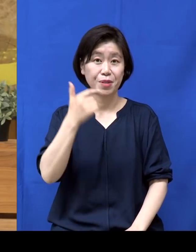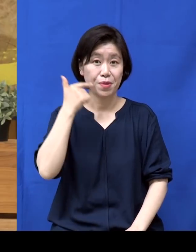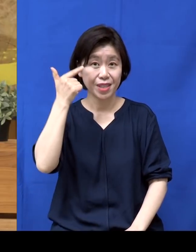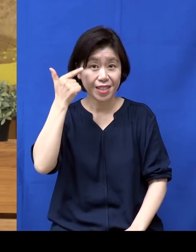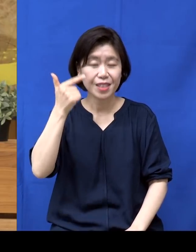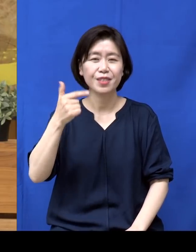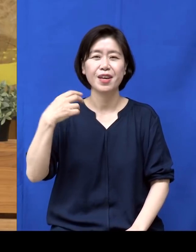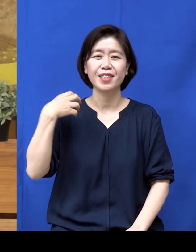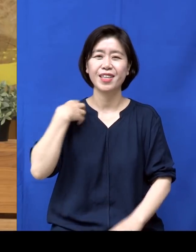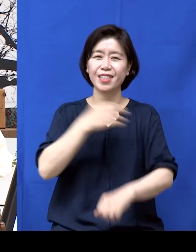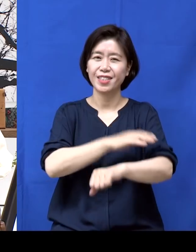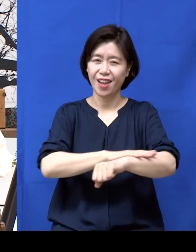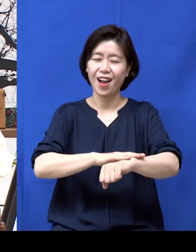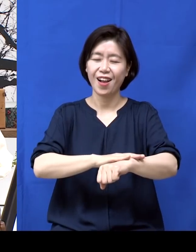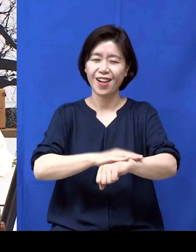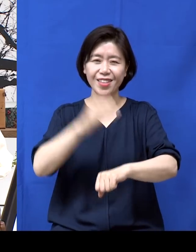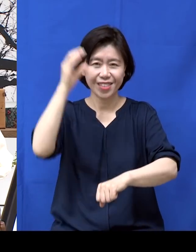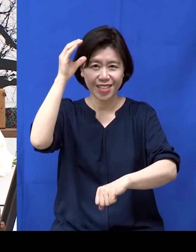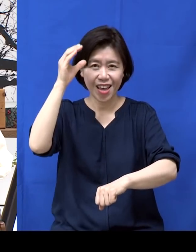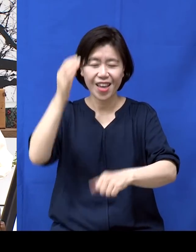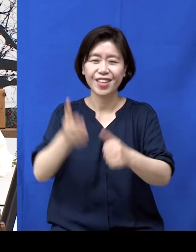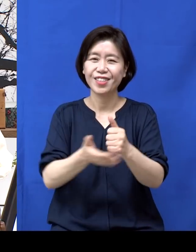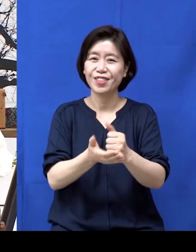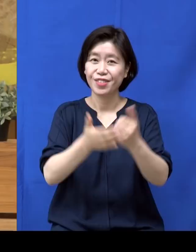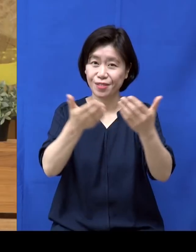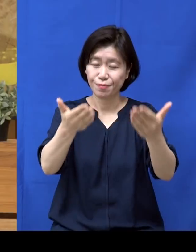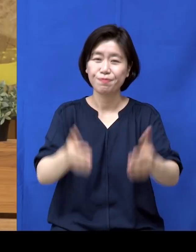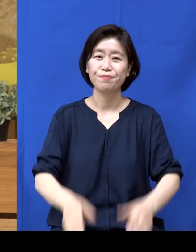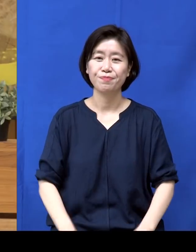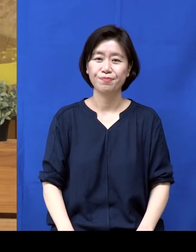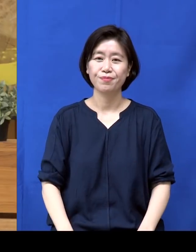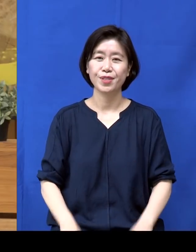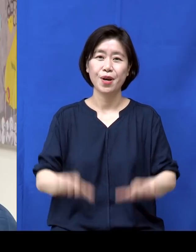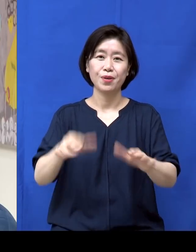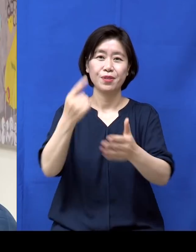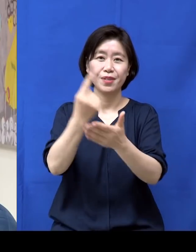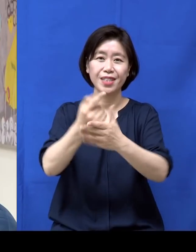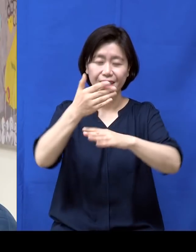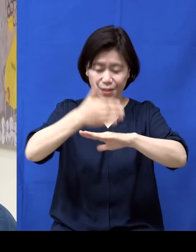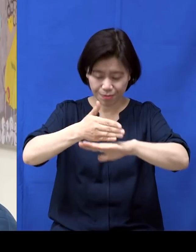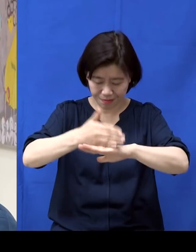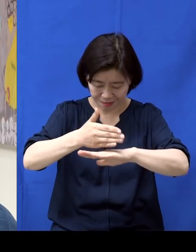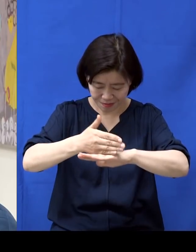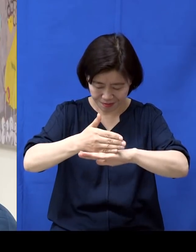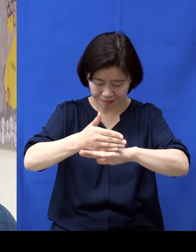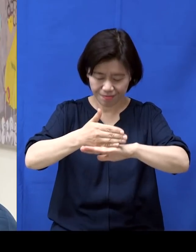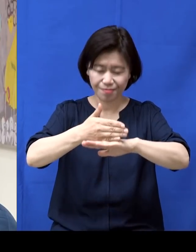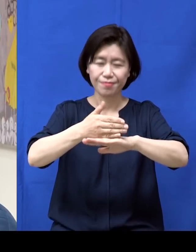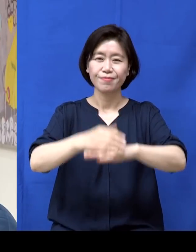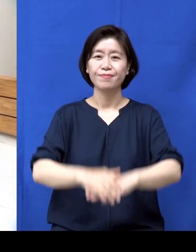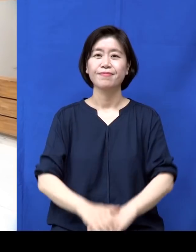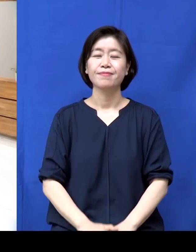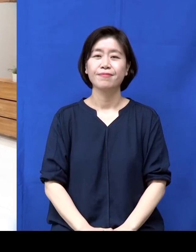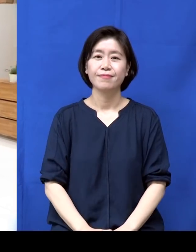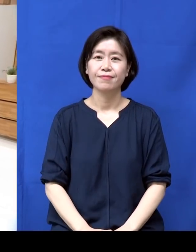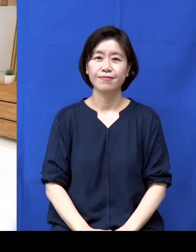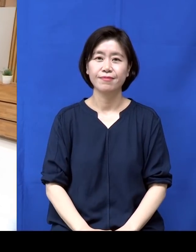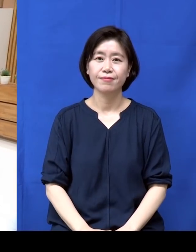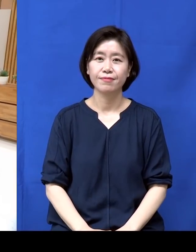저희도 나중에 늘 중도로 응원하겠습니다. 감사합니다. 예, 목사 네. 귀한 간증 나누셔서 고맙습니다. 예, 네, 고맙습니다. 감사합니다.